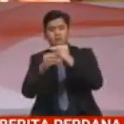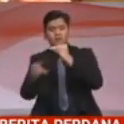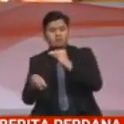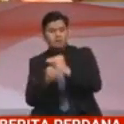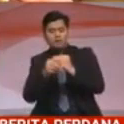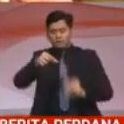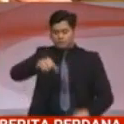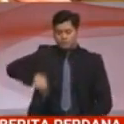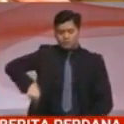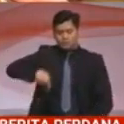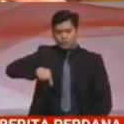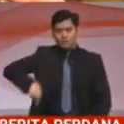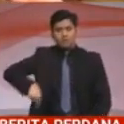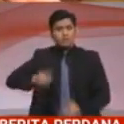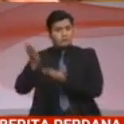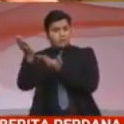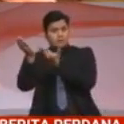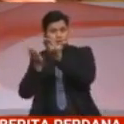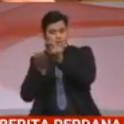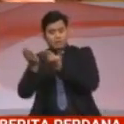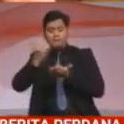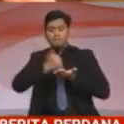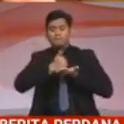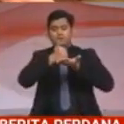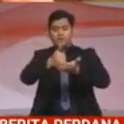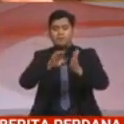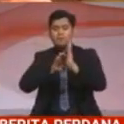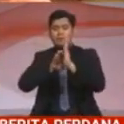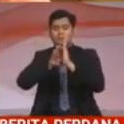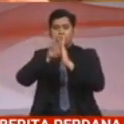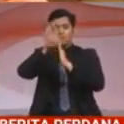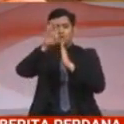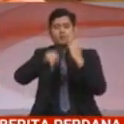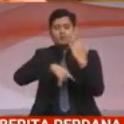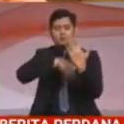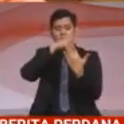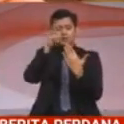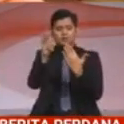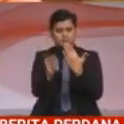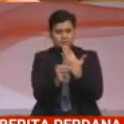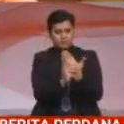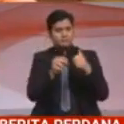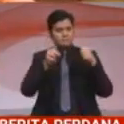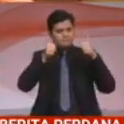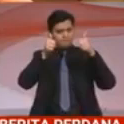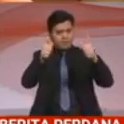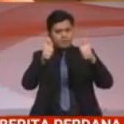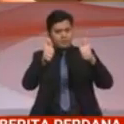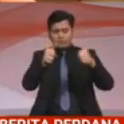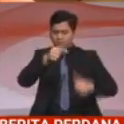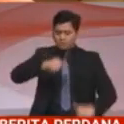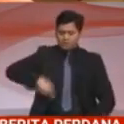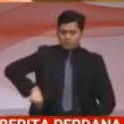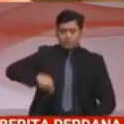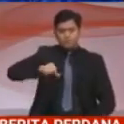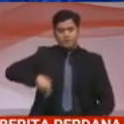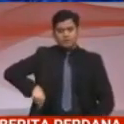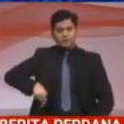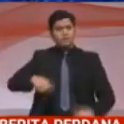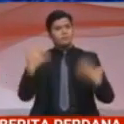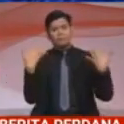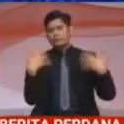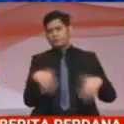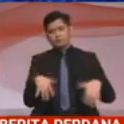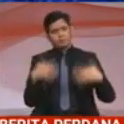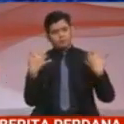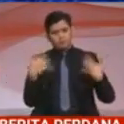disumbangkan dalam membantu RTM membangunkan program-program yang lebih mantap, lebih menarik dan berkualiti.